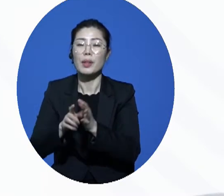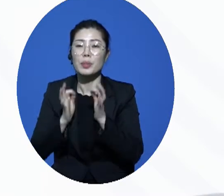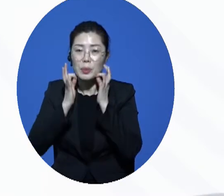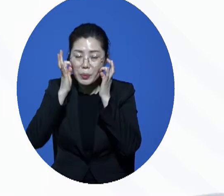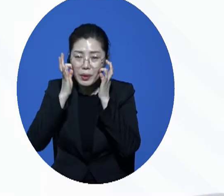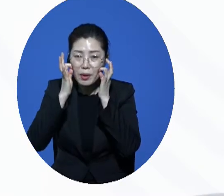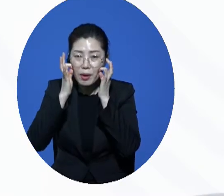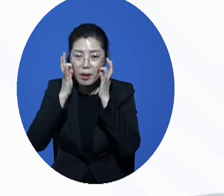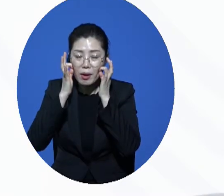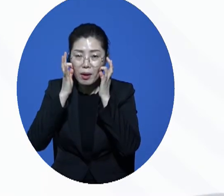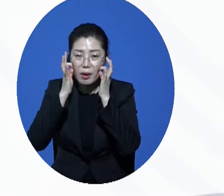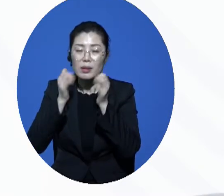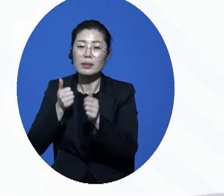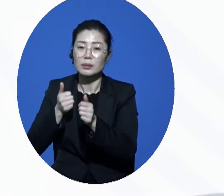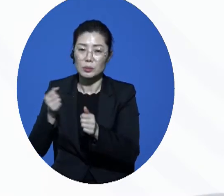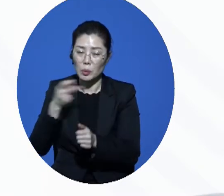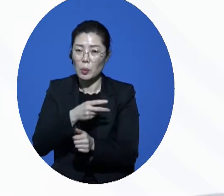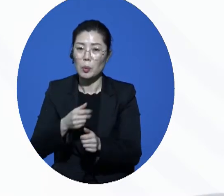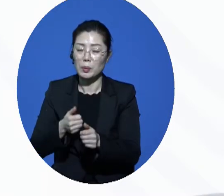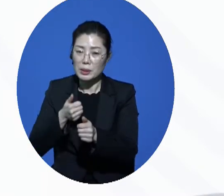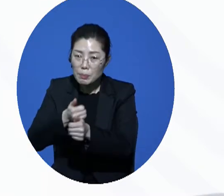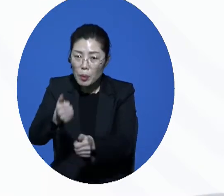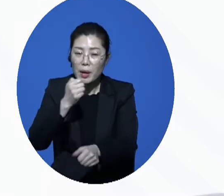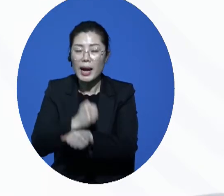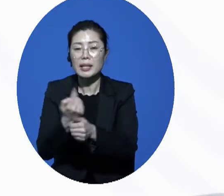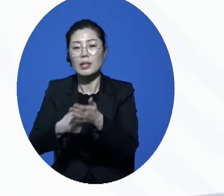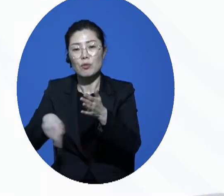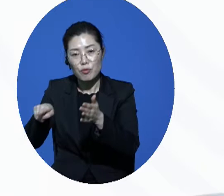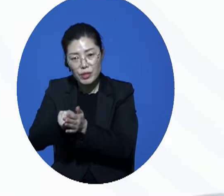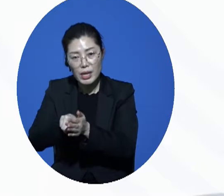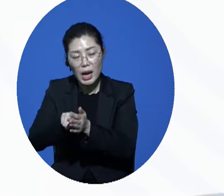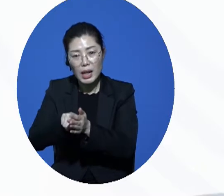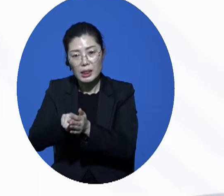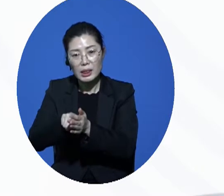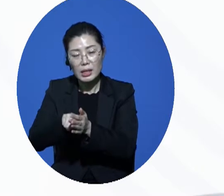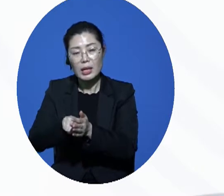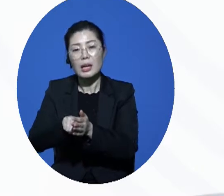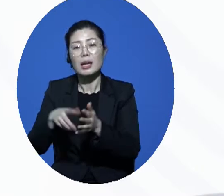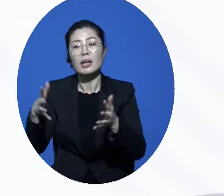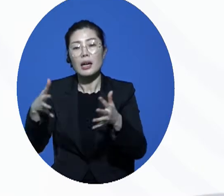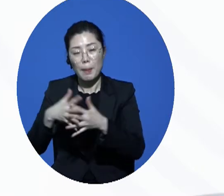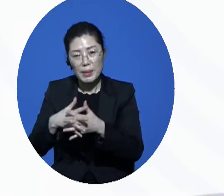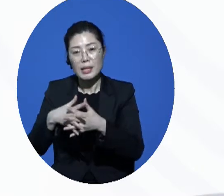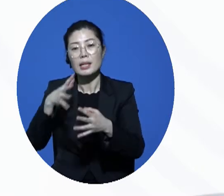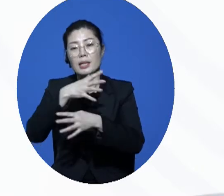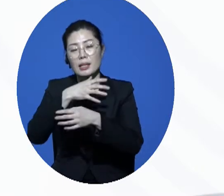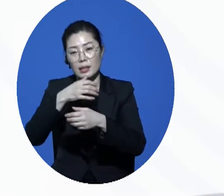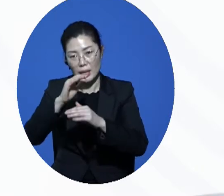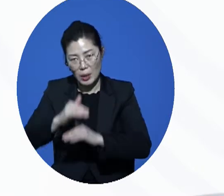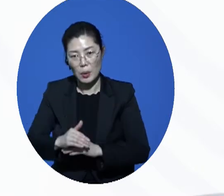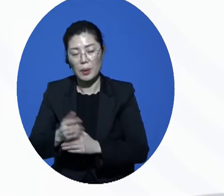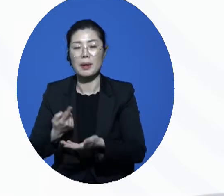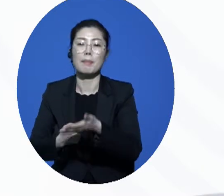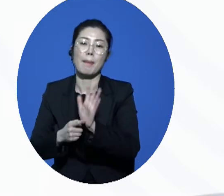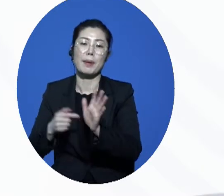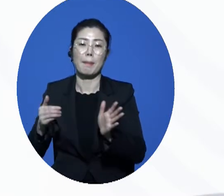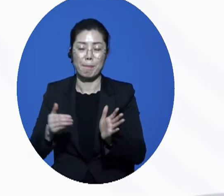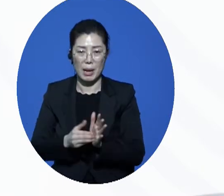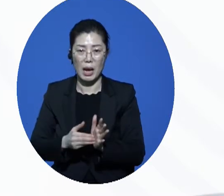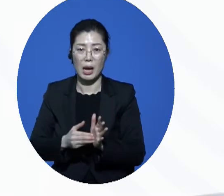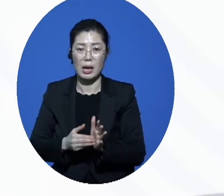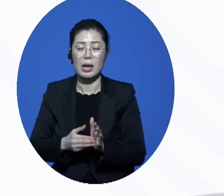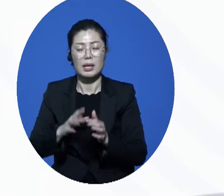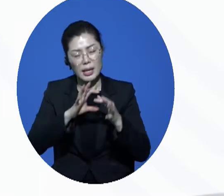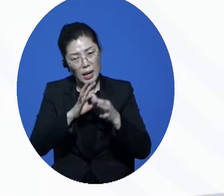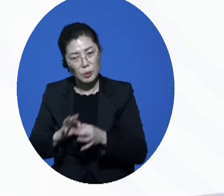어떤 장벽을 파악하고 극복하는 차원에서 이런 협의를 진행하겠다라고 발표를 하였는데요. 계속해서 여러 지역별 협의를 진행을